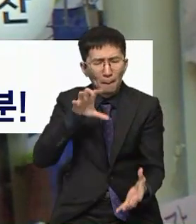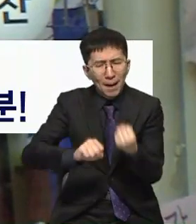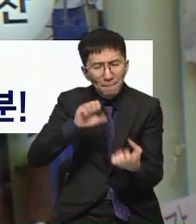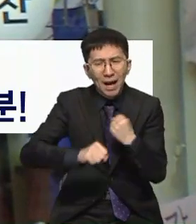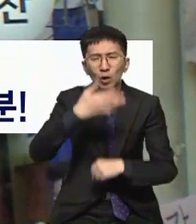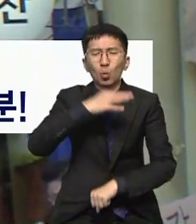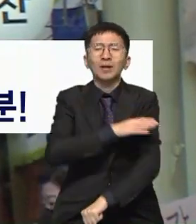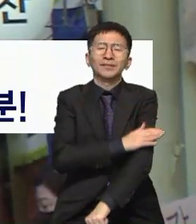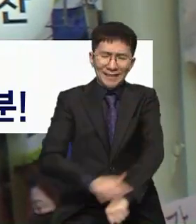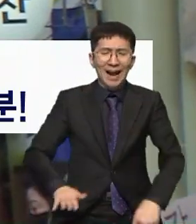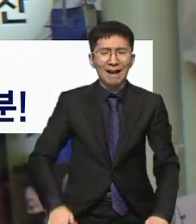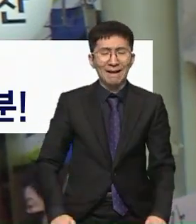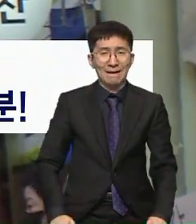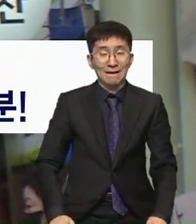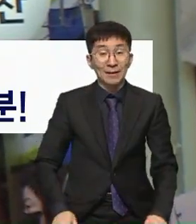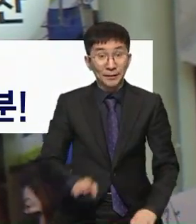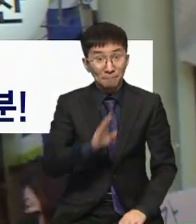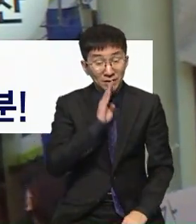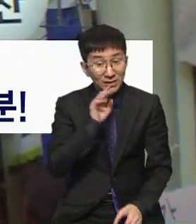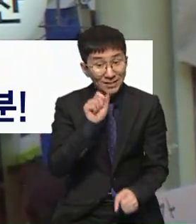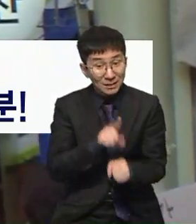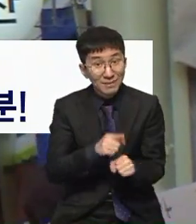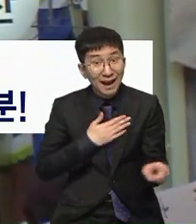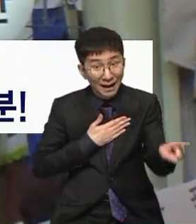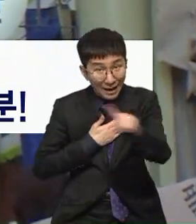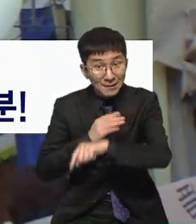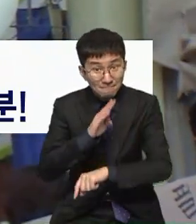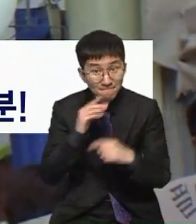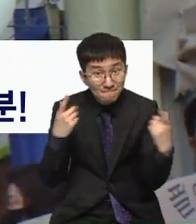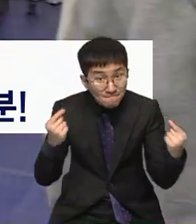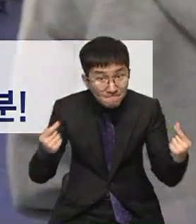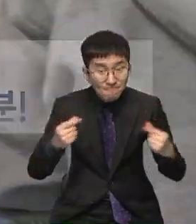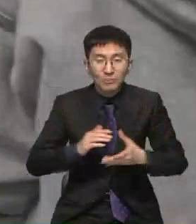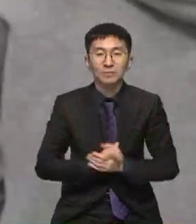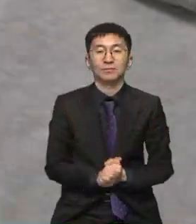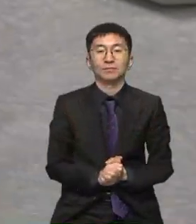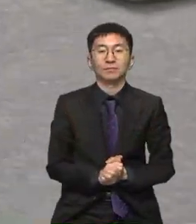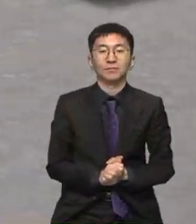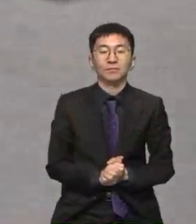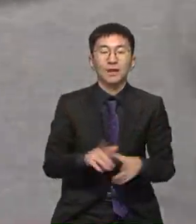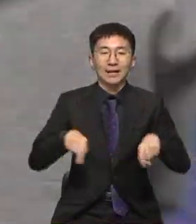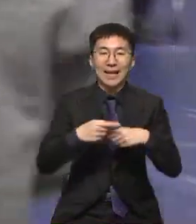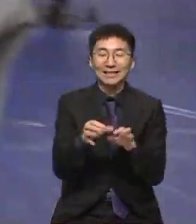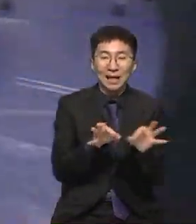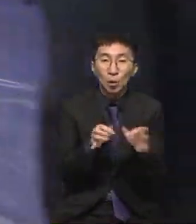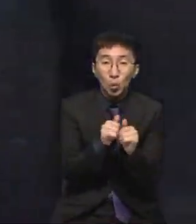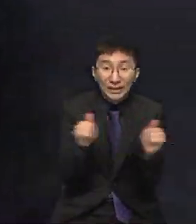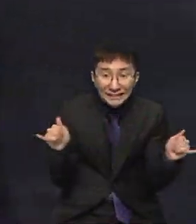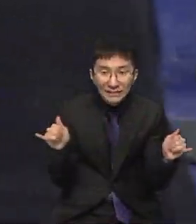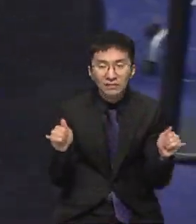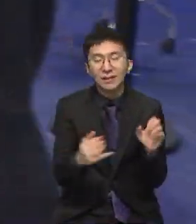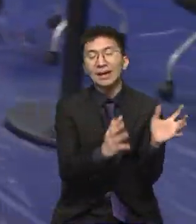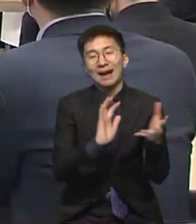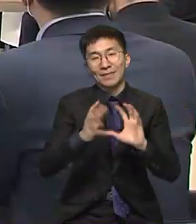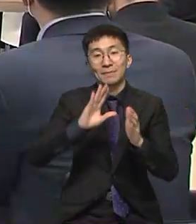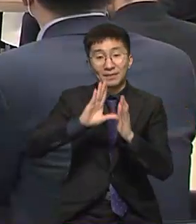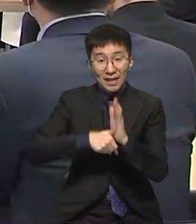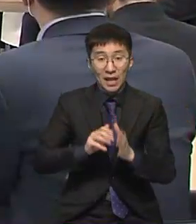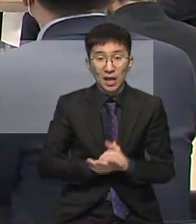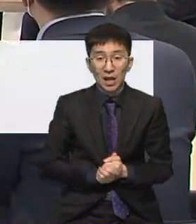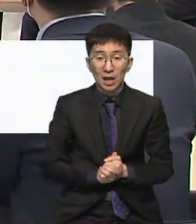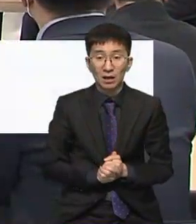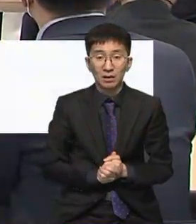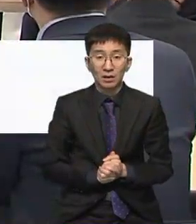가장 신속하고 큰 효과를 낸 것이 사실 아닙니까, 여러분? 자영업자, 소상공인과의 간담회에선